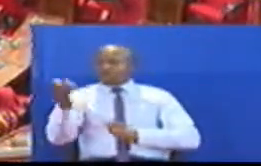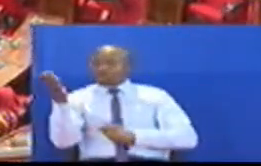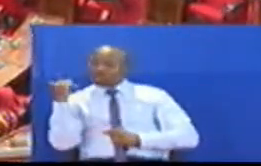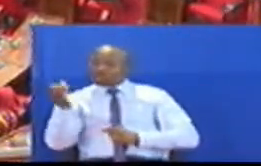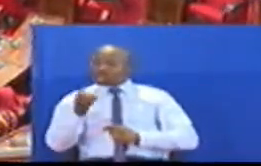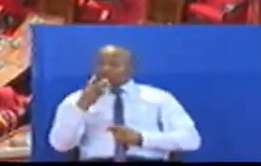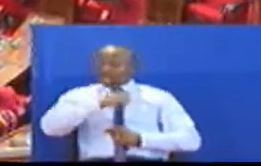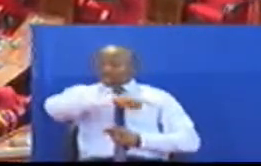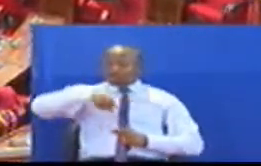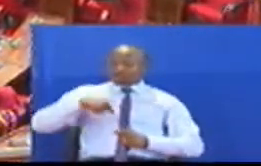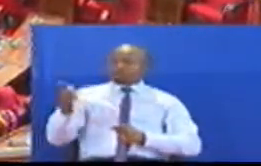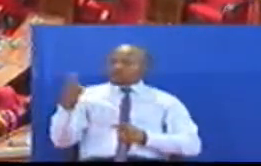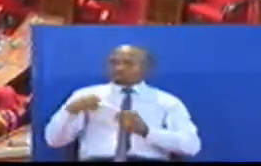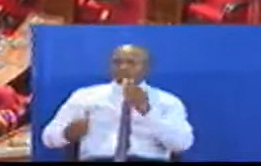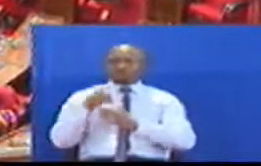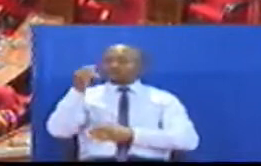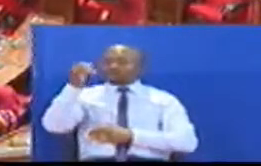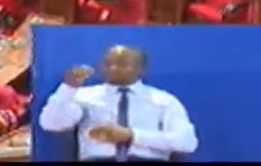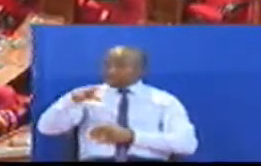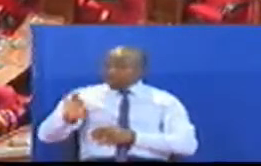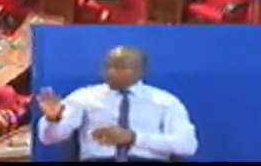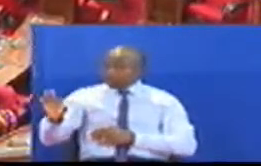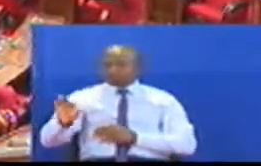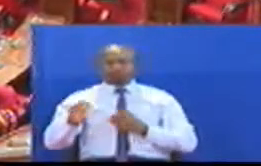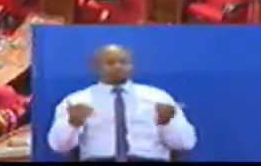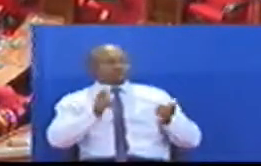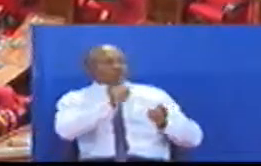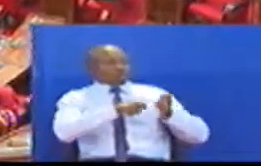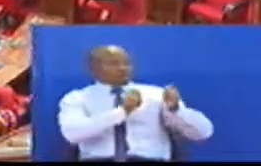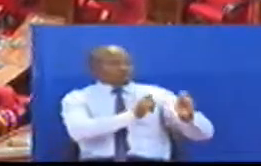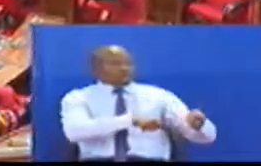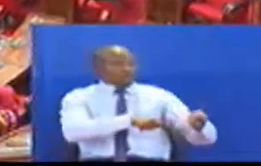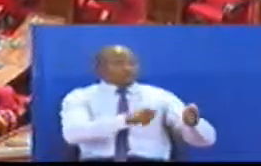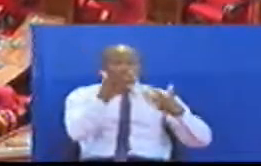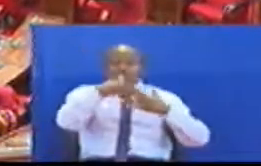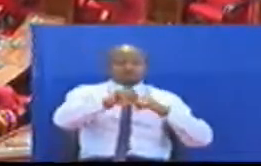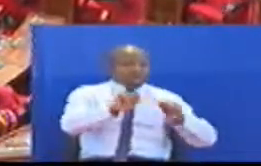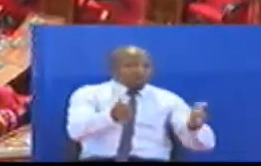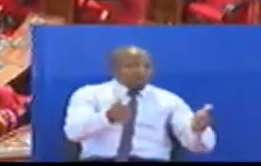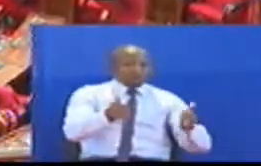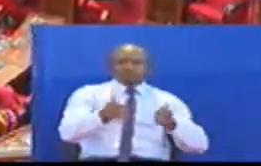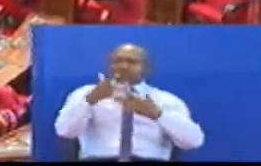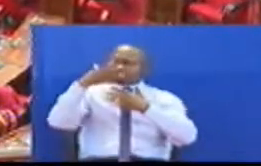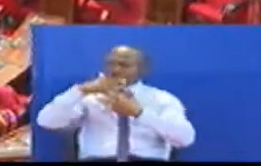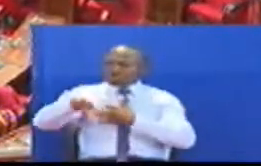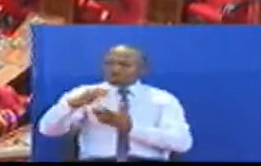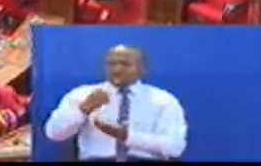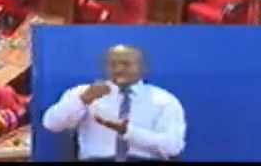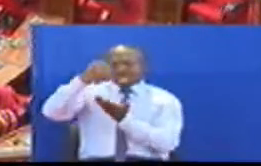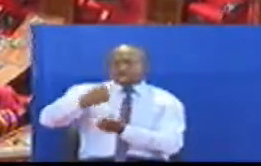tunazo sisi kutoka Tabora ni kwamba wapo wakulima wa tumbaku ambao walikuwa hawajauza, wameuza tumbaku kilo moja